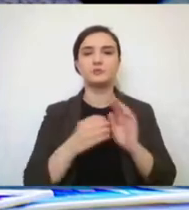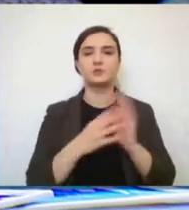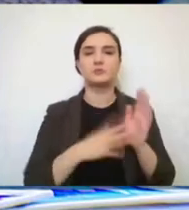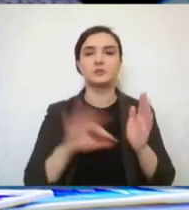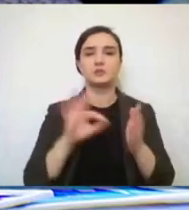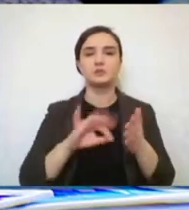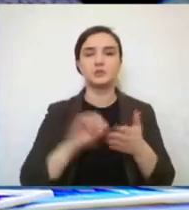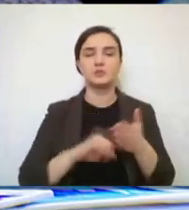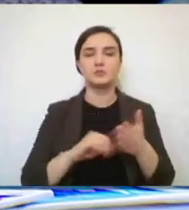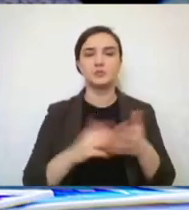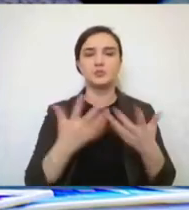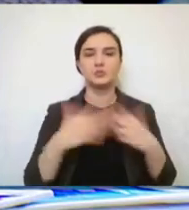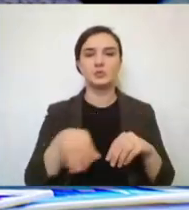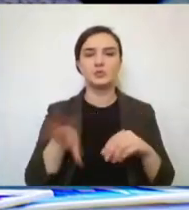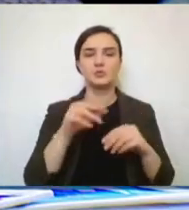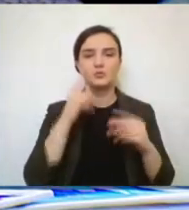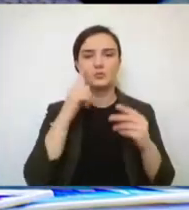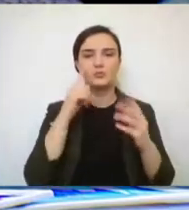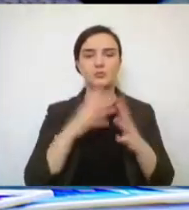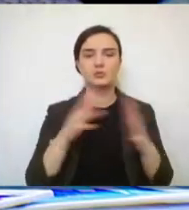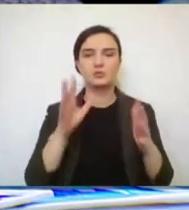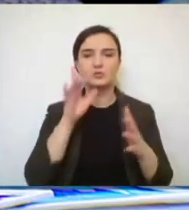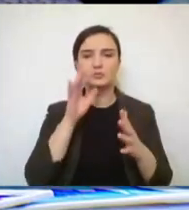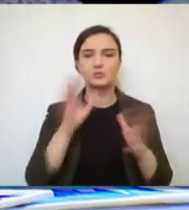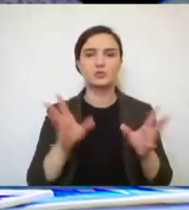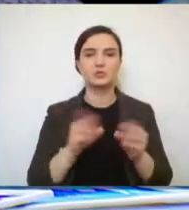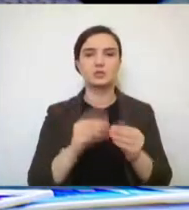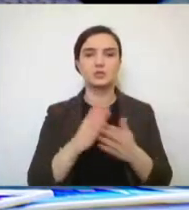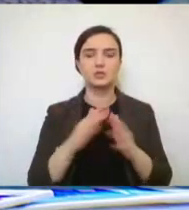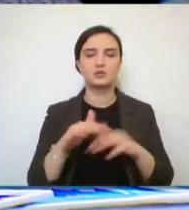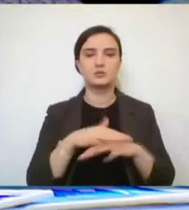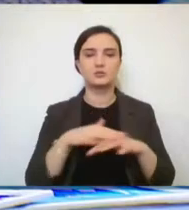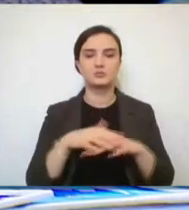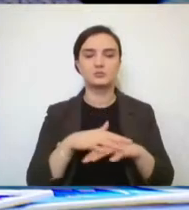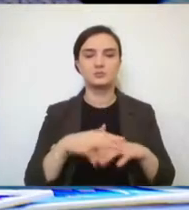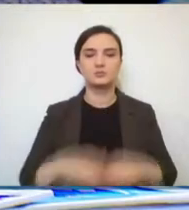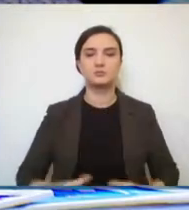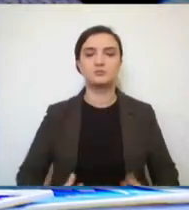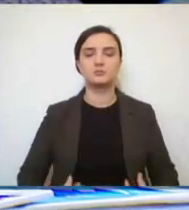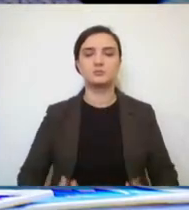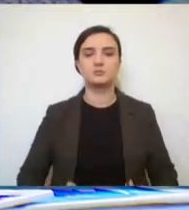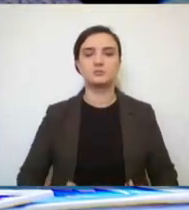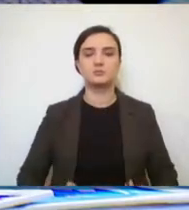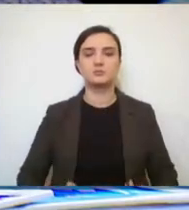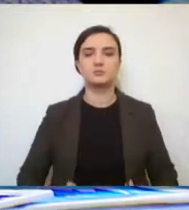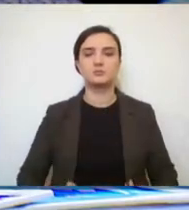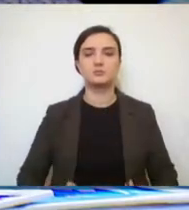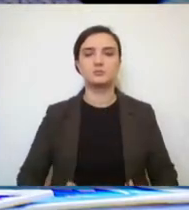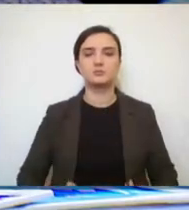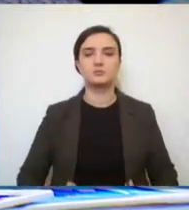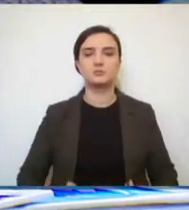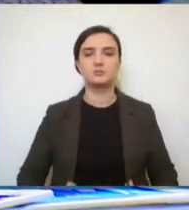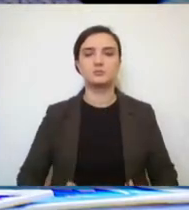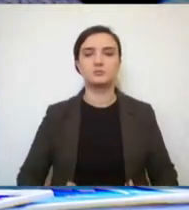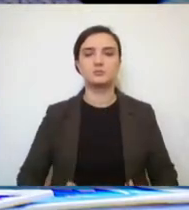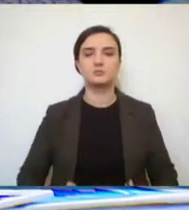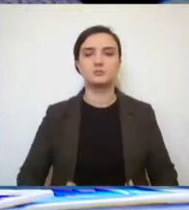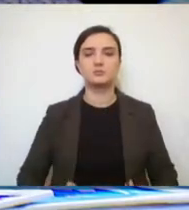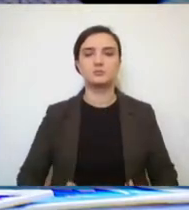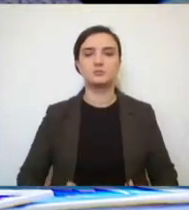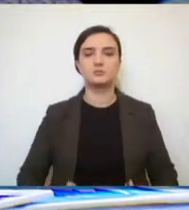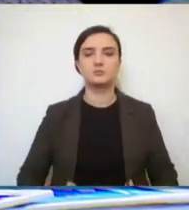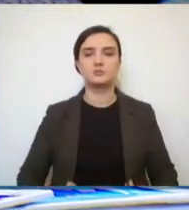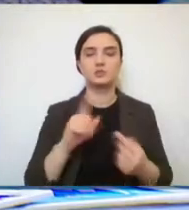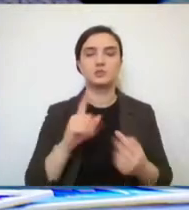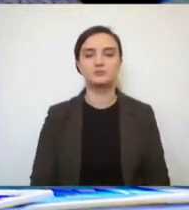დროს ატარებენ ერთად ერთ სივრცეში, შესაბამისად სადაც არიან ბავშვები, მათთან ურთიერთობენ უფრო მეტ დროს